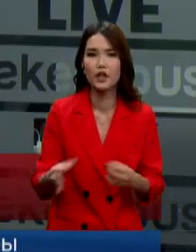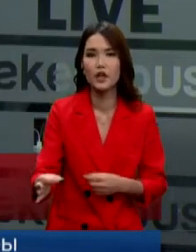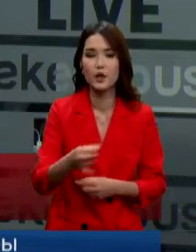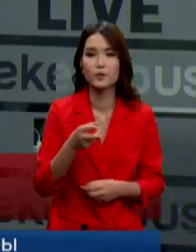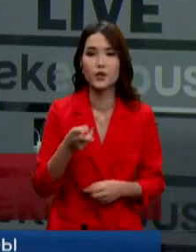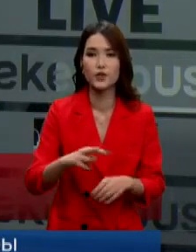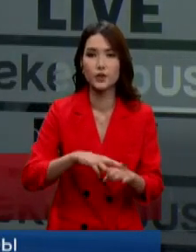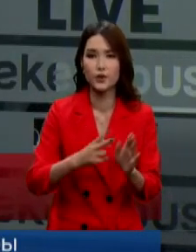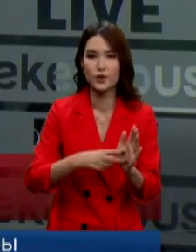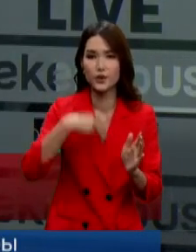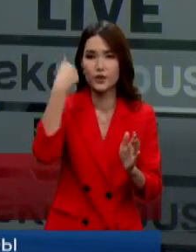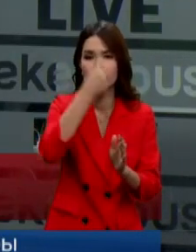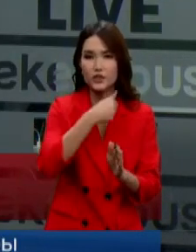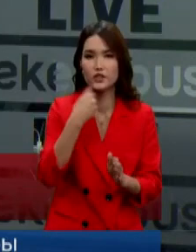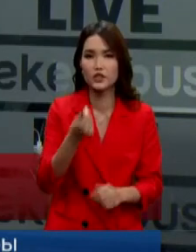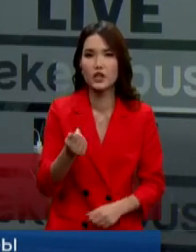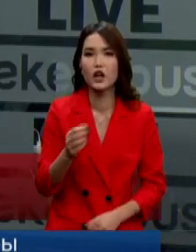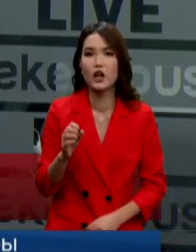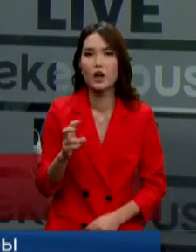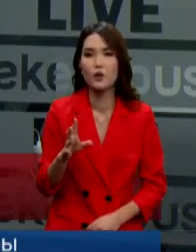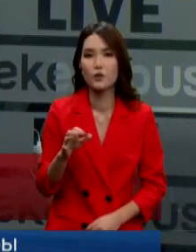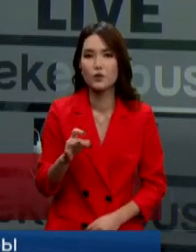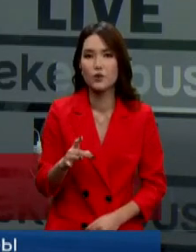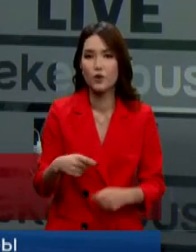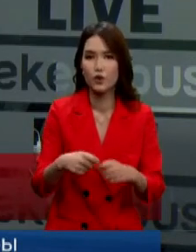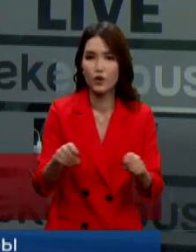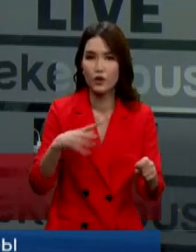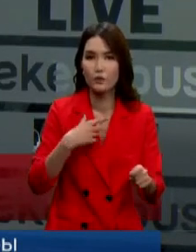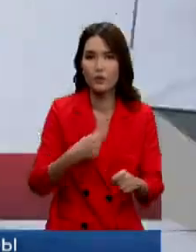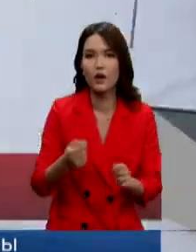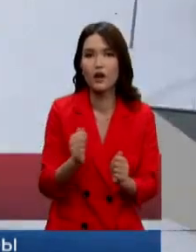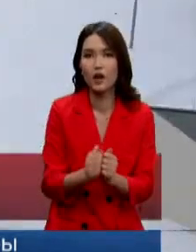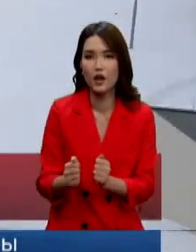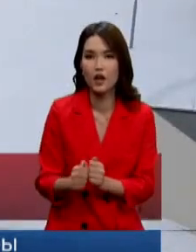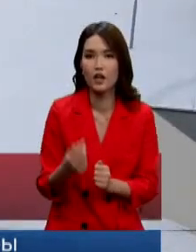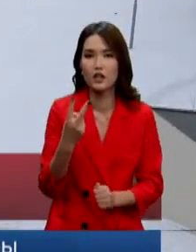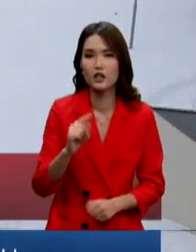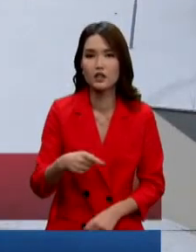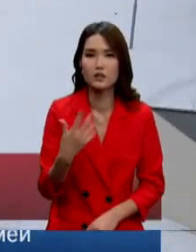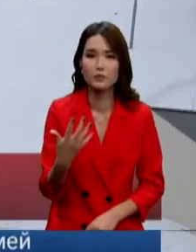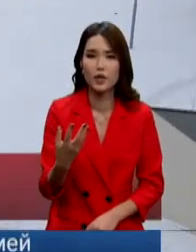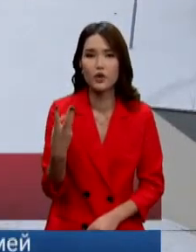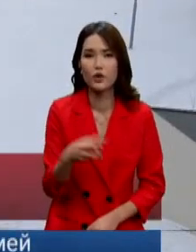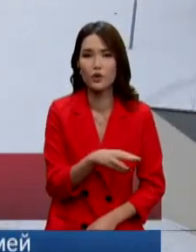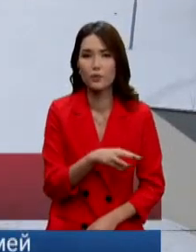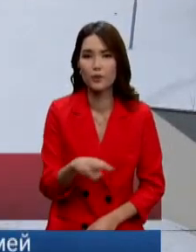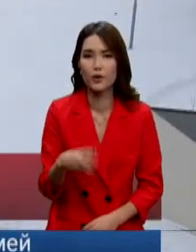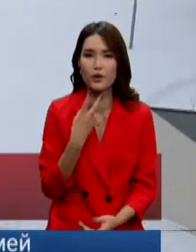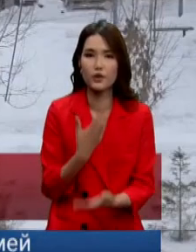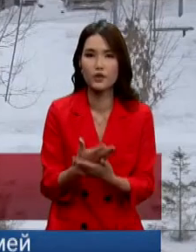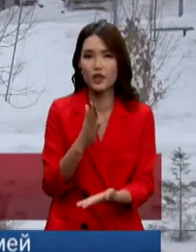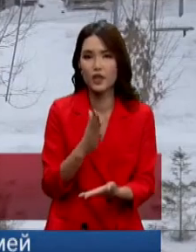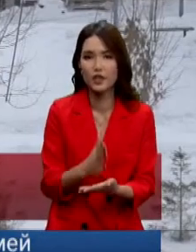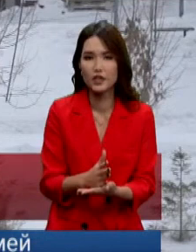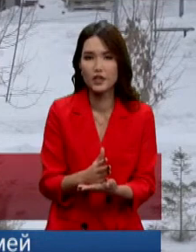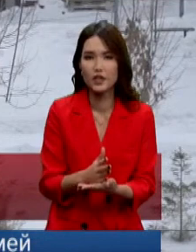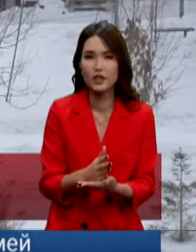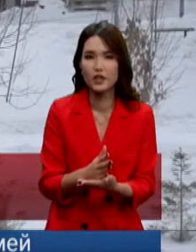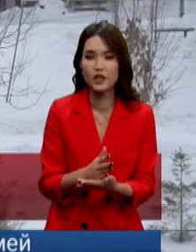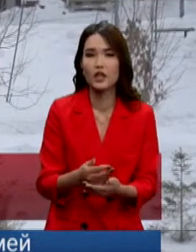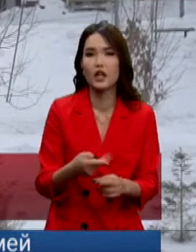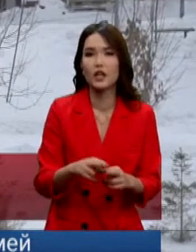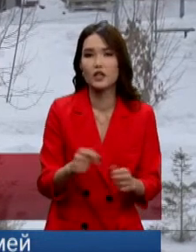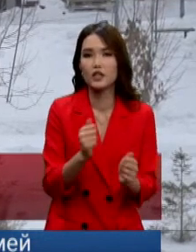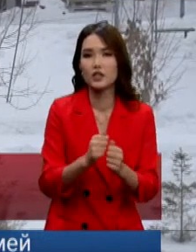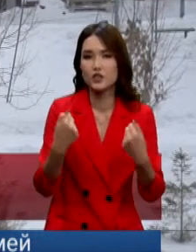аумақты 2018 жылы аукционға шығарған. Әрбірінің құны 2,5-3 миллион теңге шамасында.